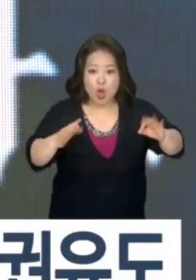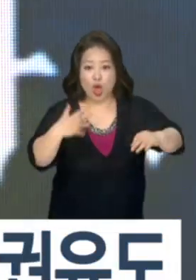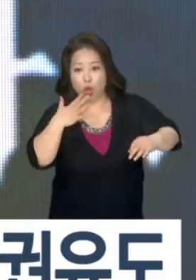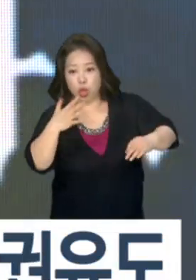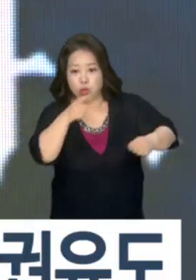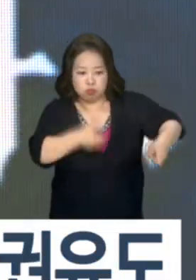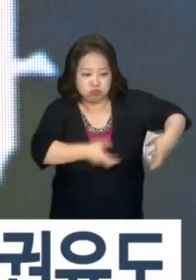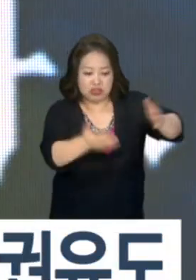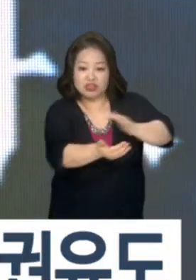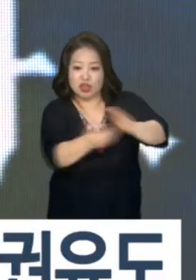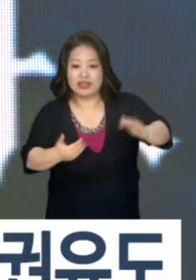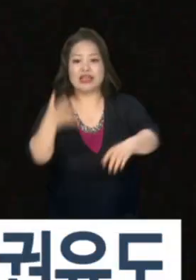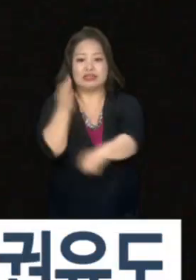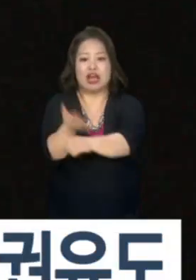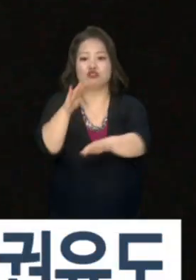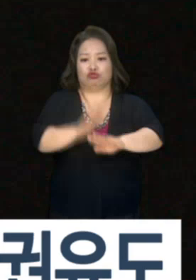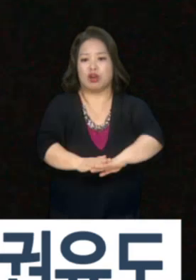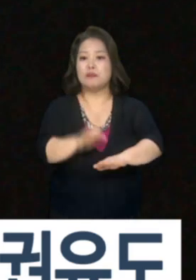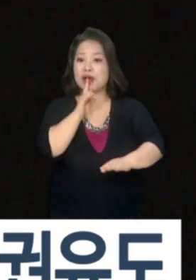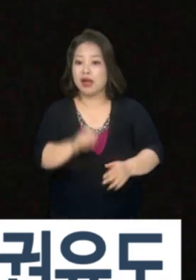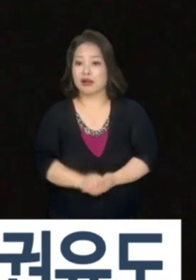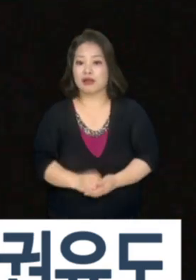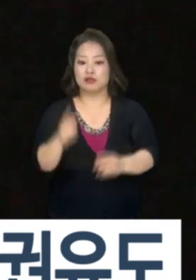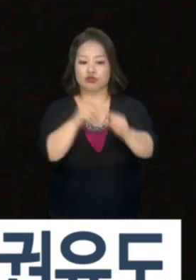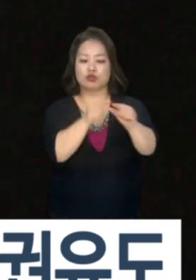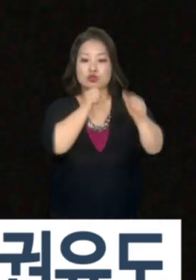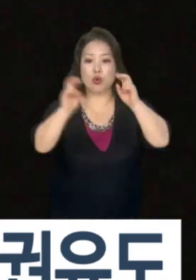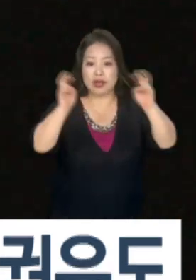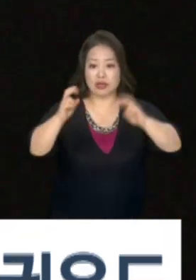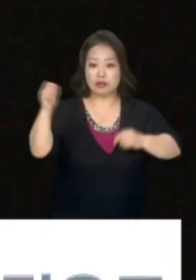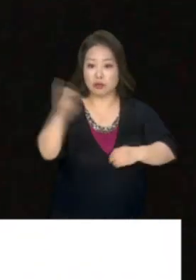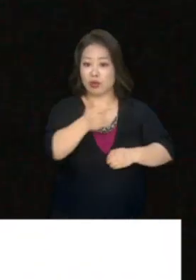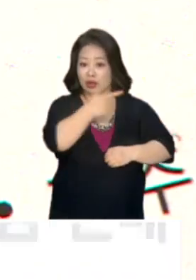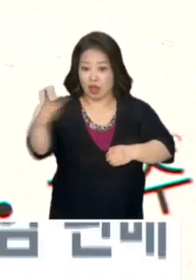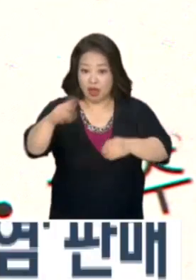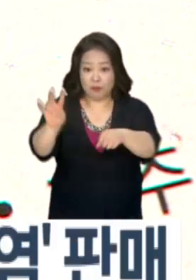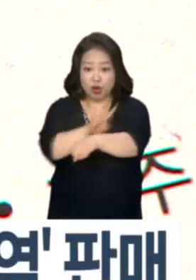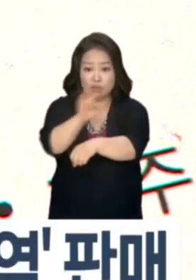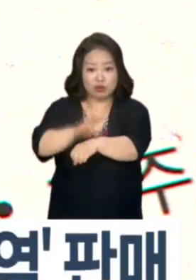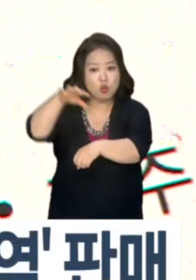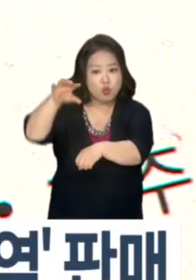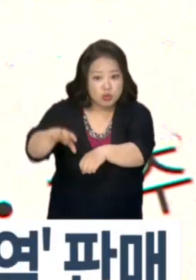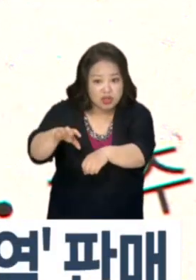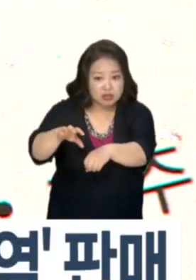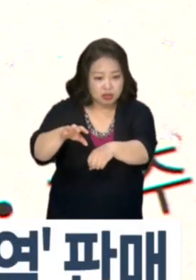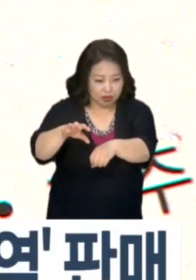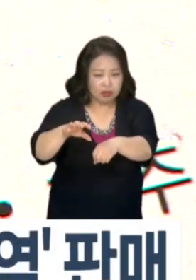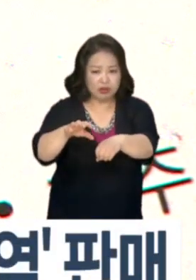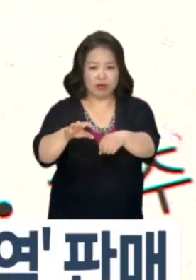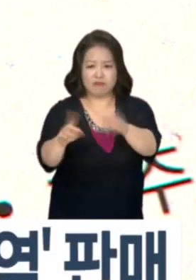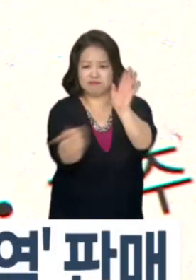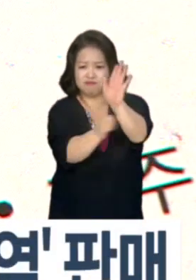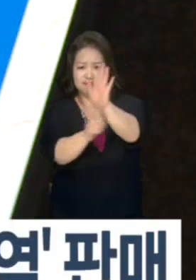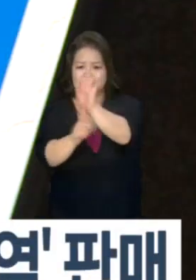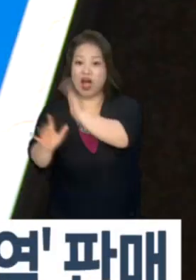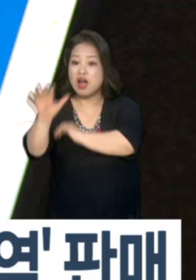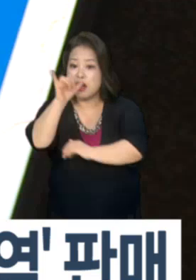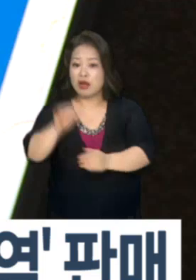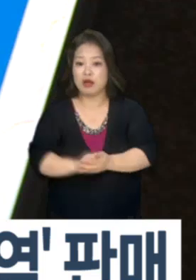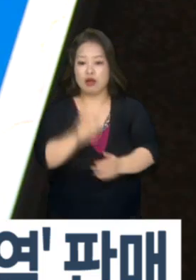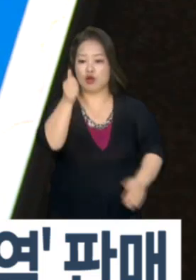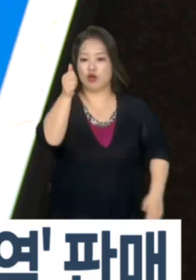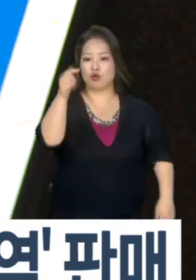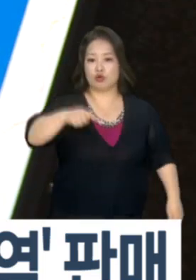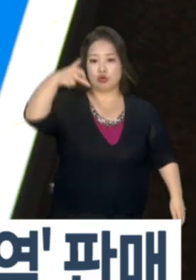전 구매를 권합니다. 중소상인은 물론 대형 편의점도 이런 흐름에 편승했습니다. 아직